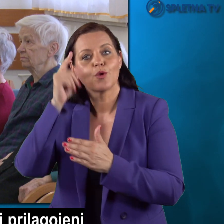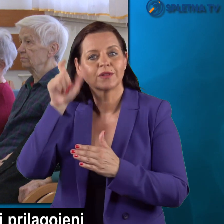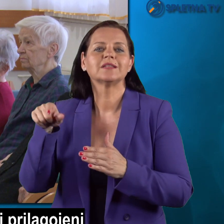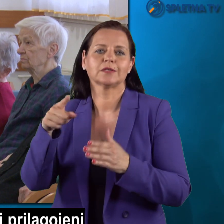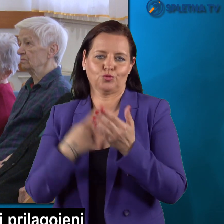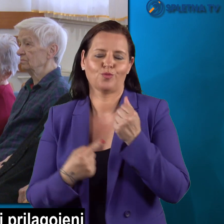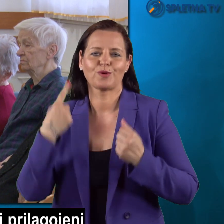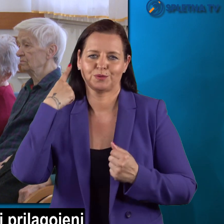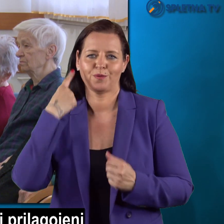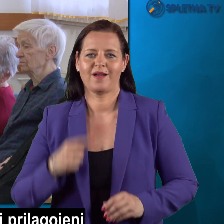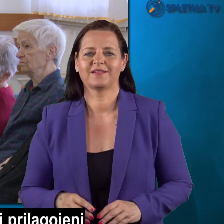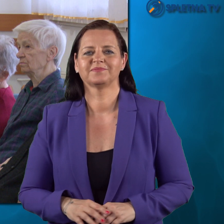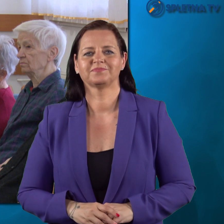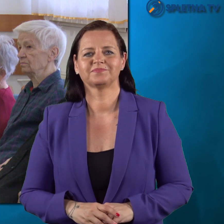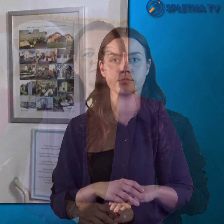sluha.